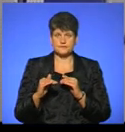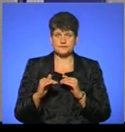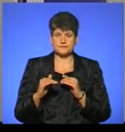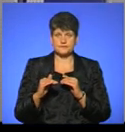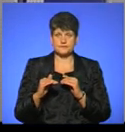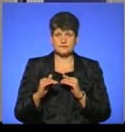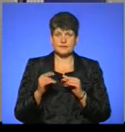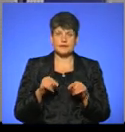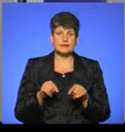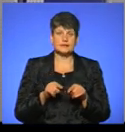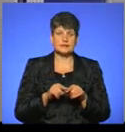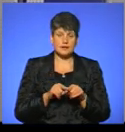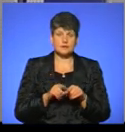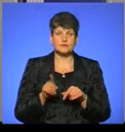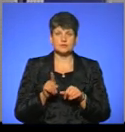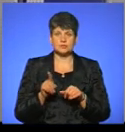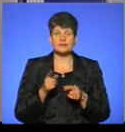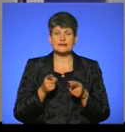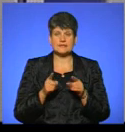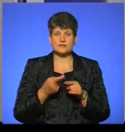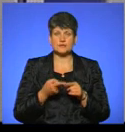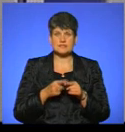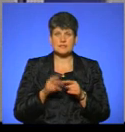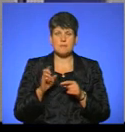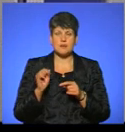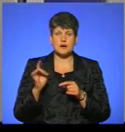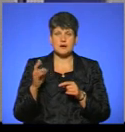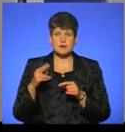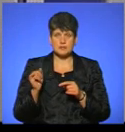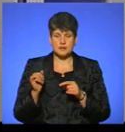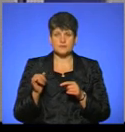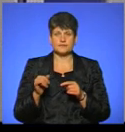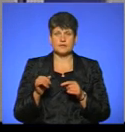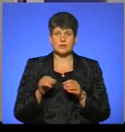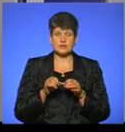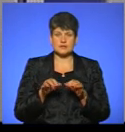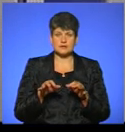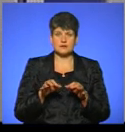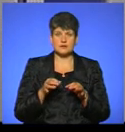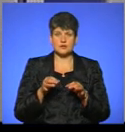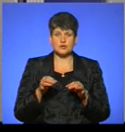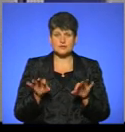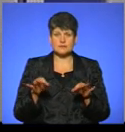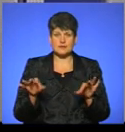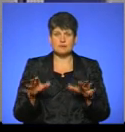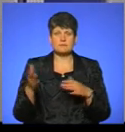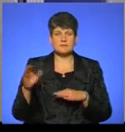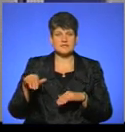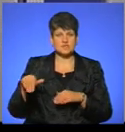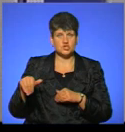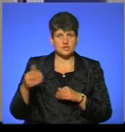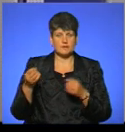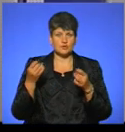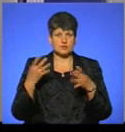так аби дійсно ця барда розкладалася пізніше, як звичайна органіка, і